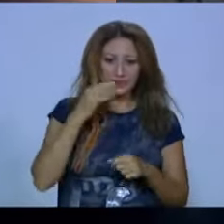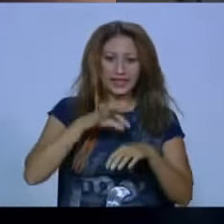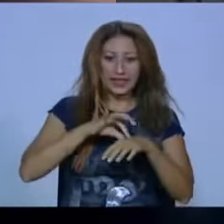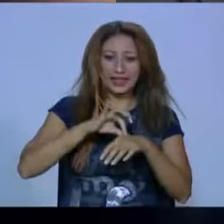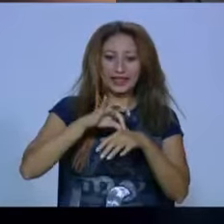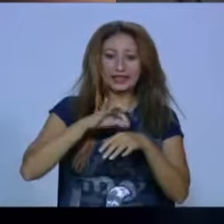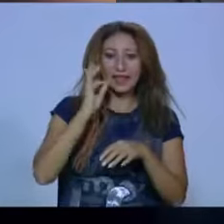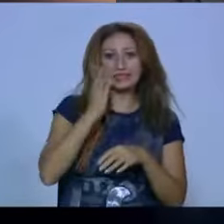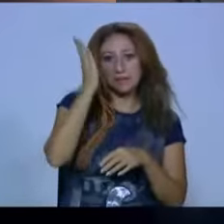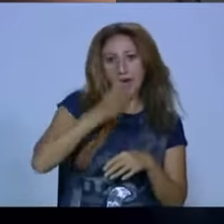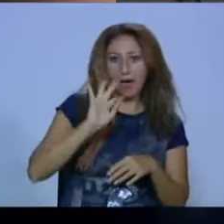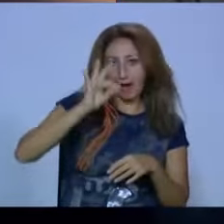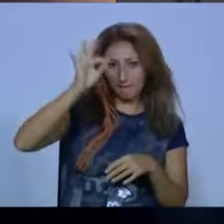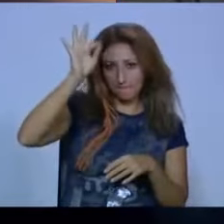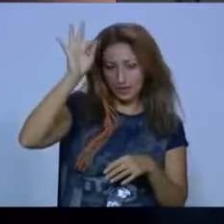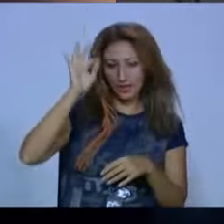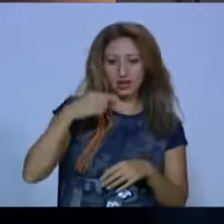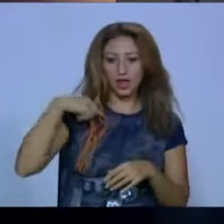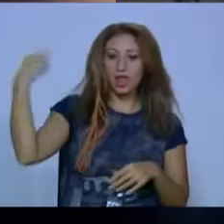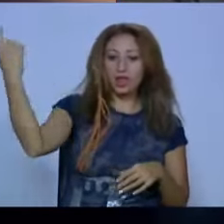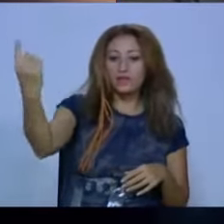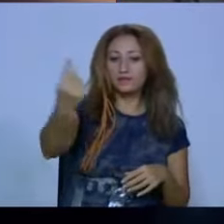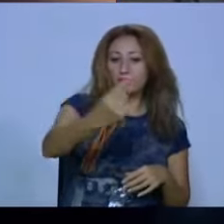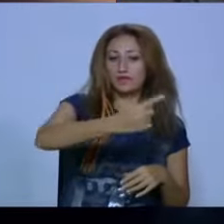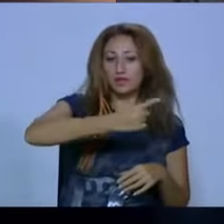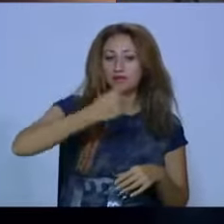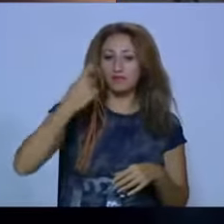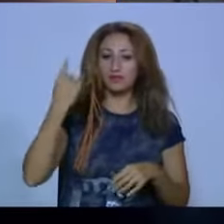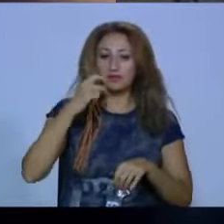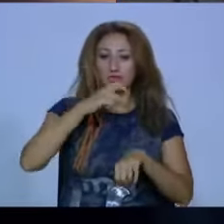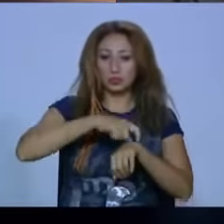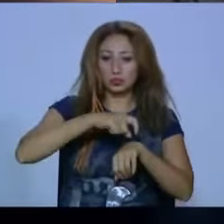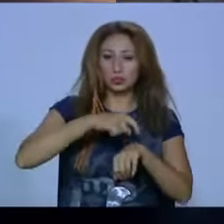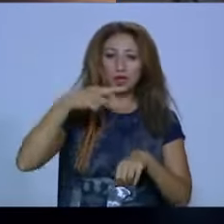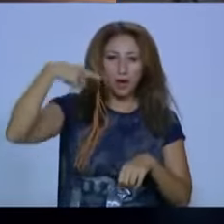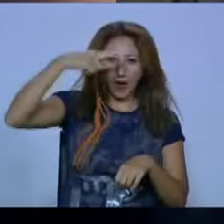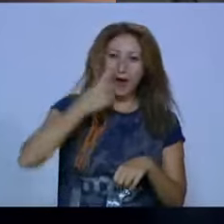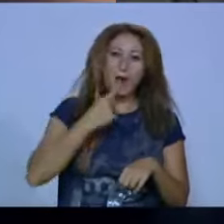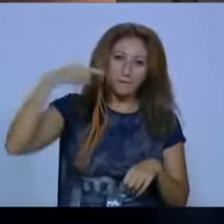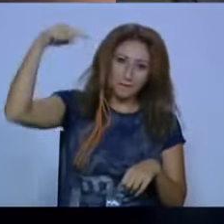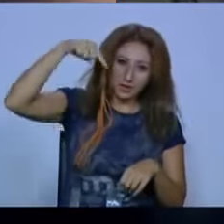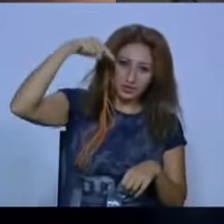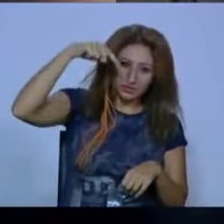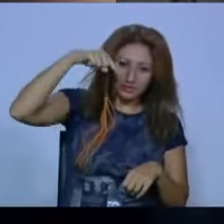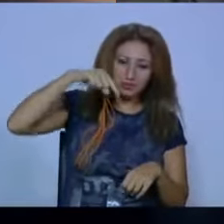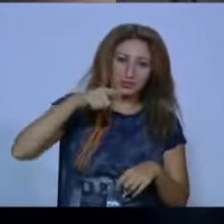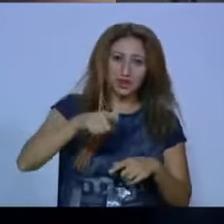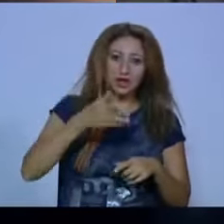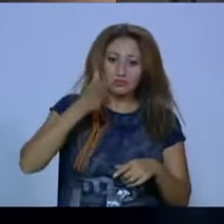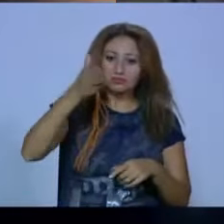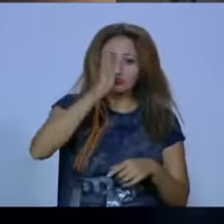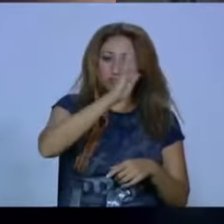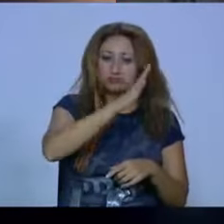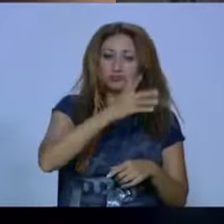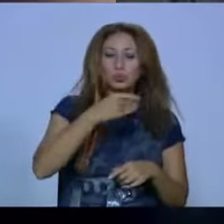وعايزة جراحة. رحت بيها لفيت، الدكتور بعتني معهد الليزر وبعتني مستشفيات كتير، كل